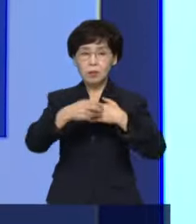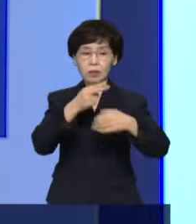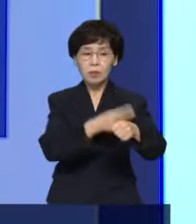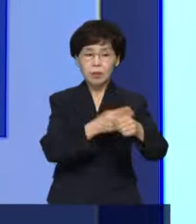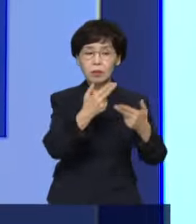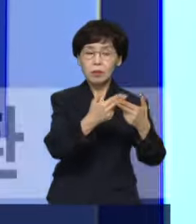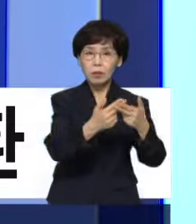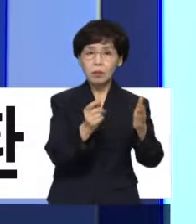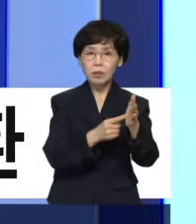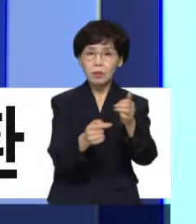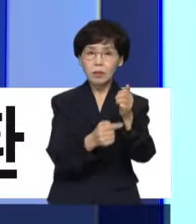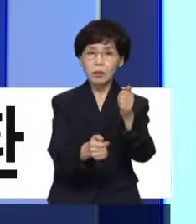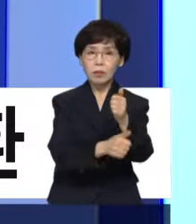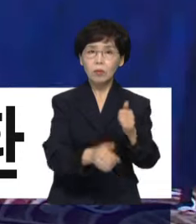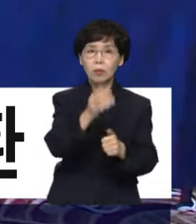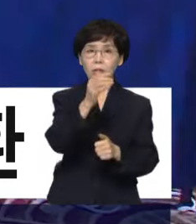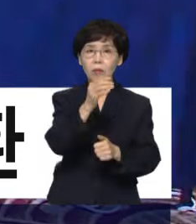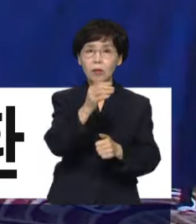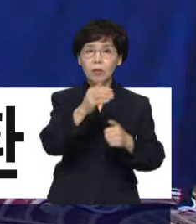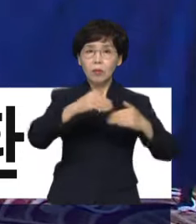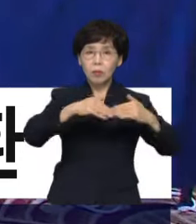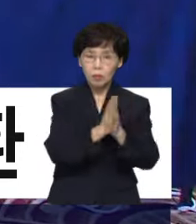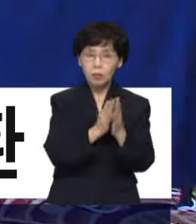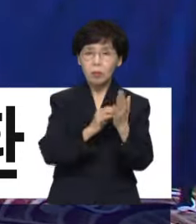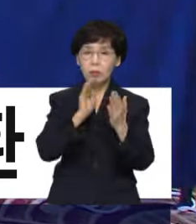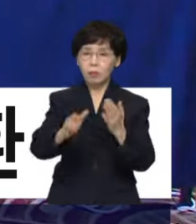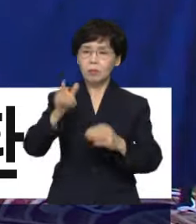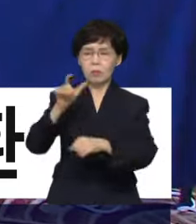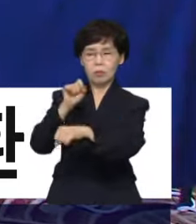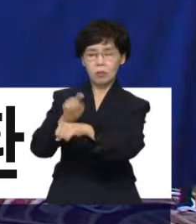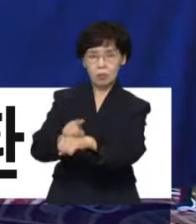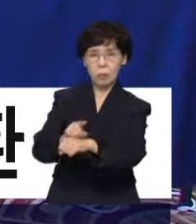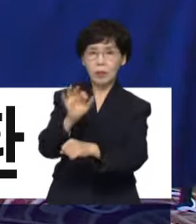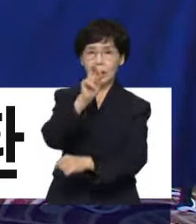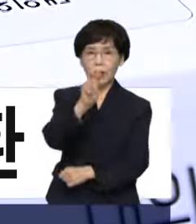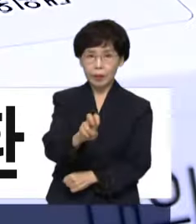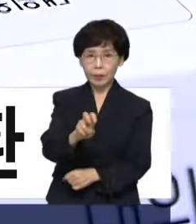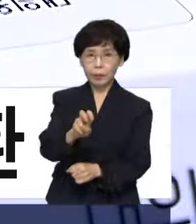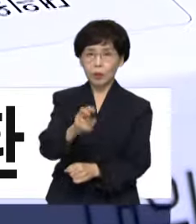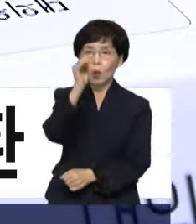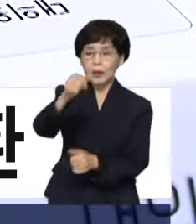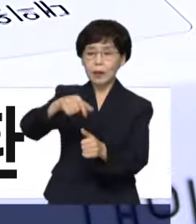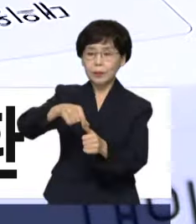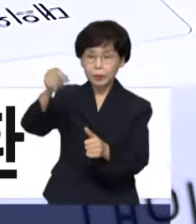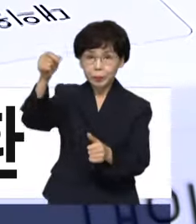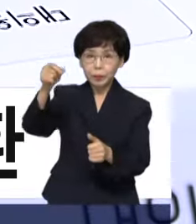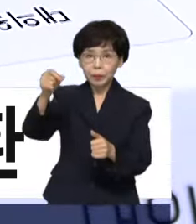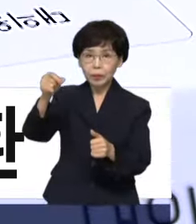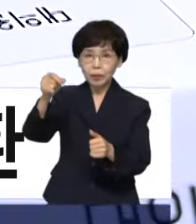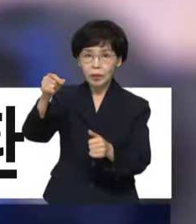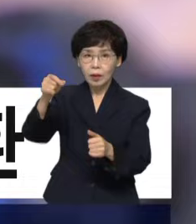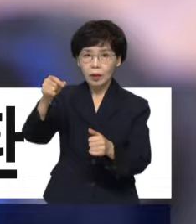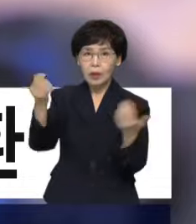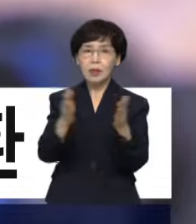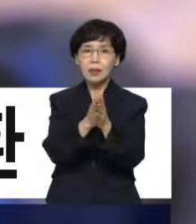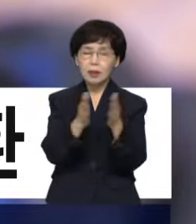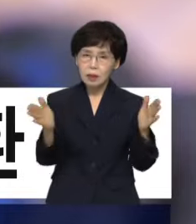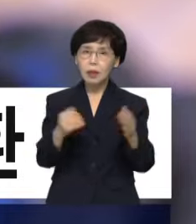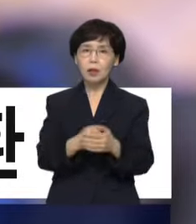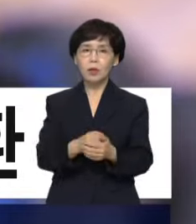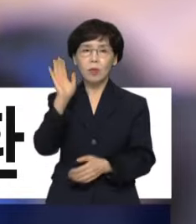의사협회가 비상대책위원회를 해산하고 강경파로 꼽히는 임현택 회장 당선인 체제로 전환하는 것도 변수가